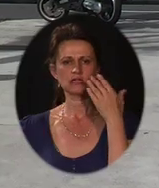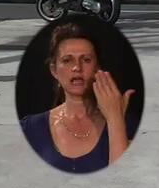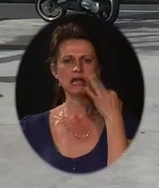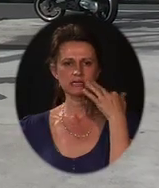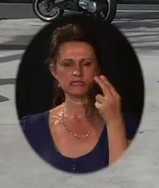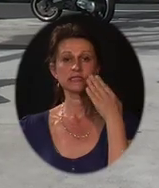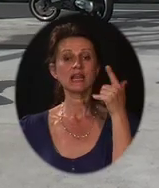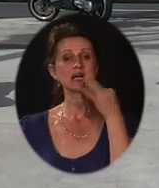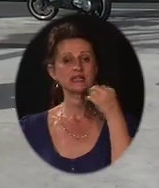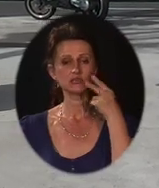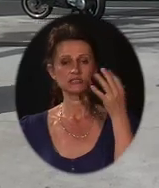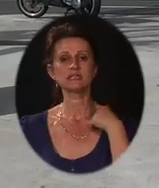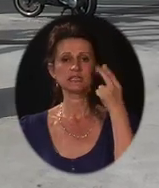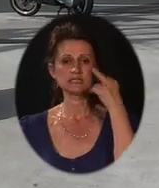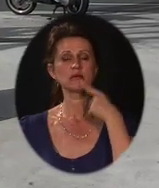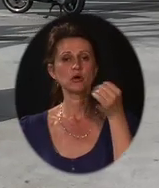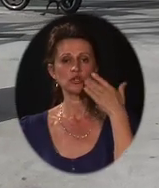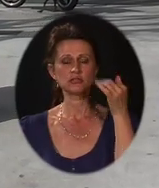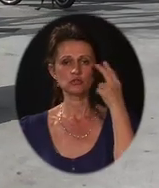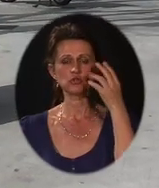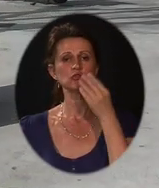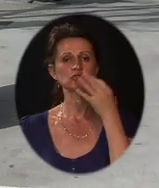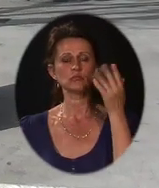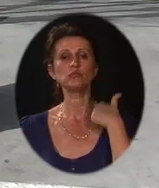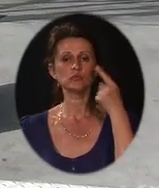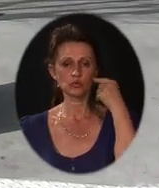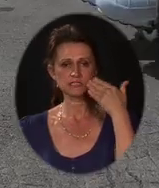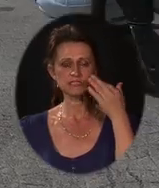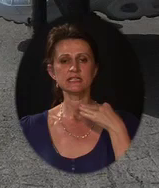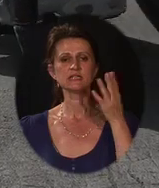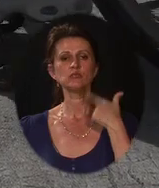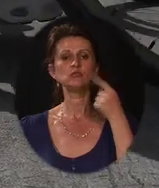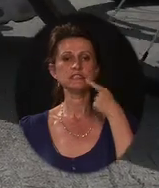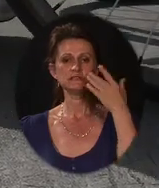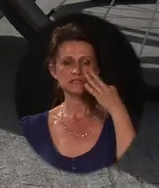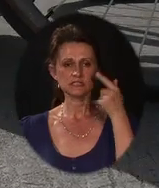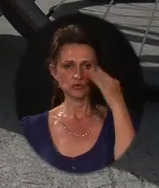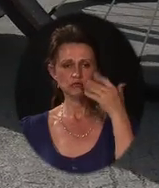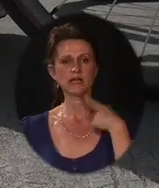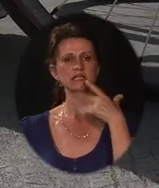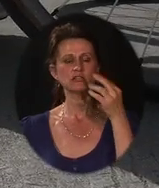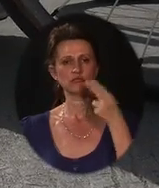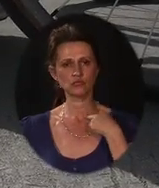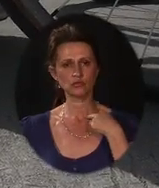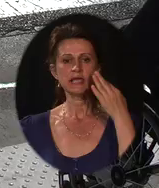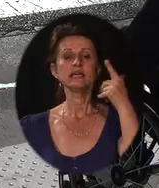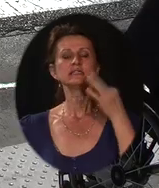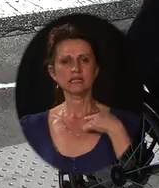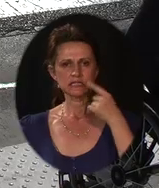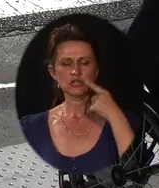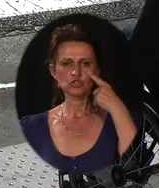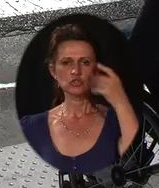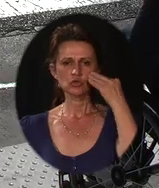important, surtout pour vous et pour moi, car nous sommes plus petits et c'est plus difficile de voir et d'être vus. Il est extrêmement